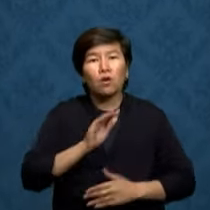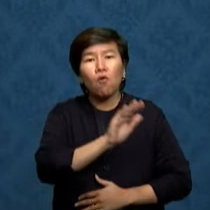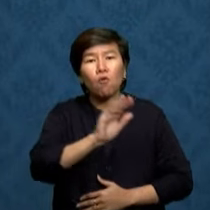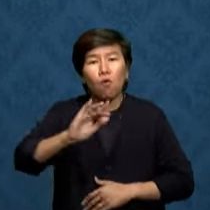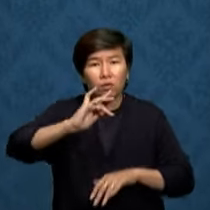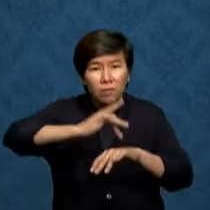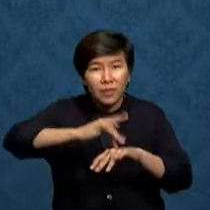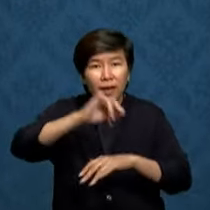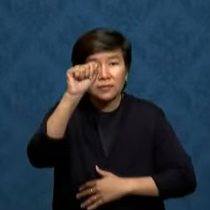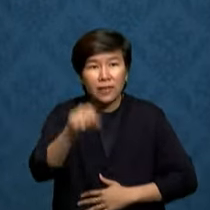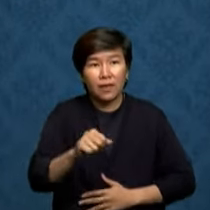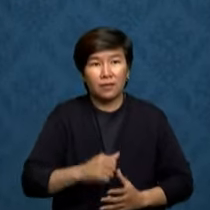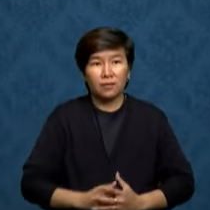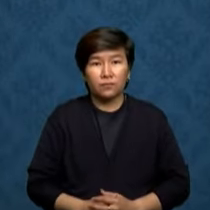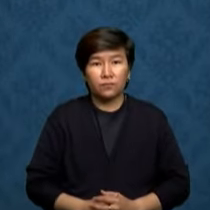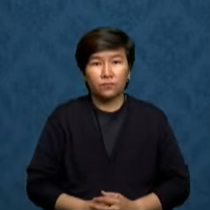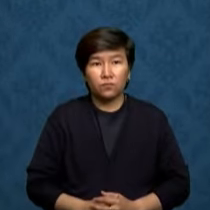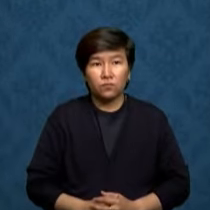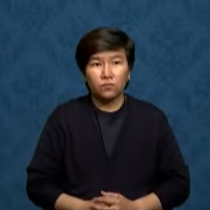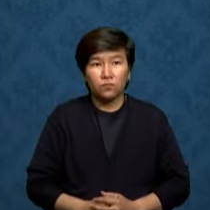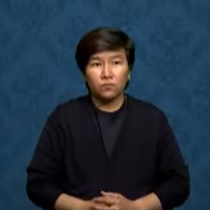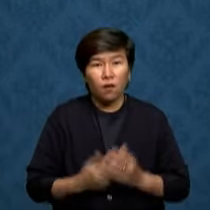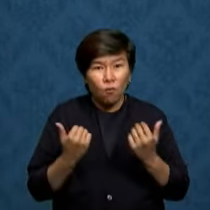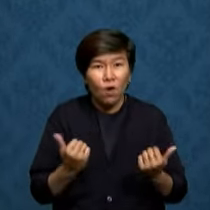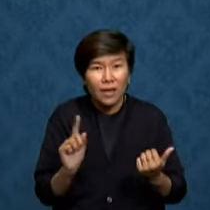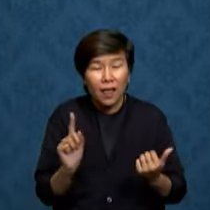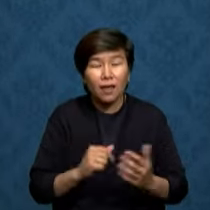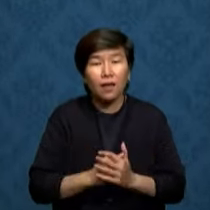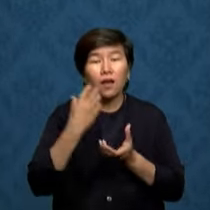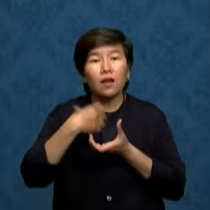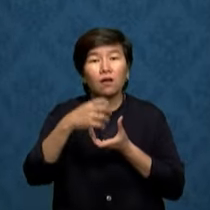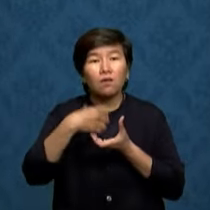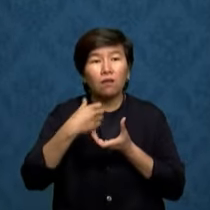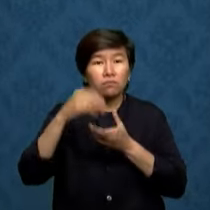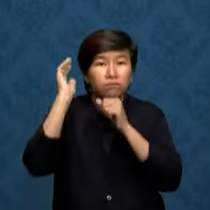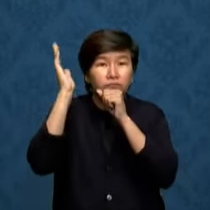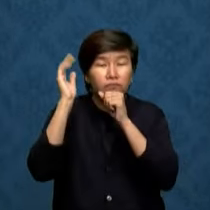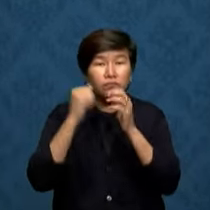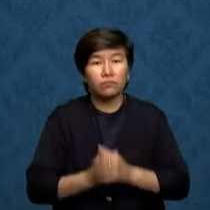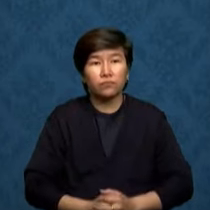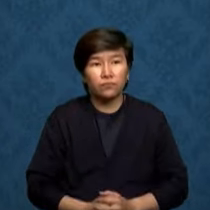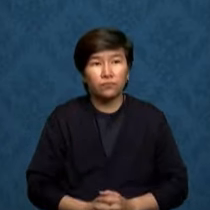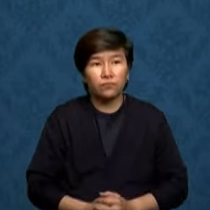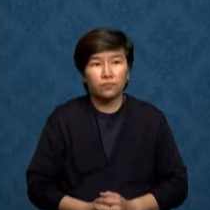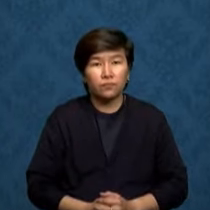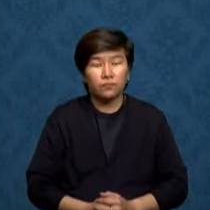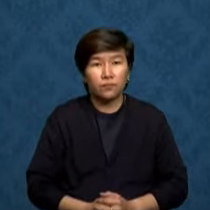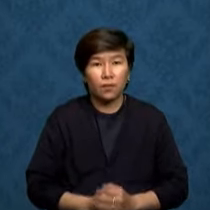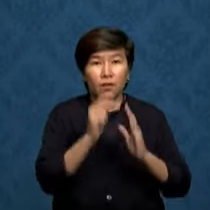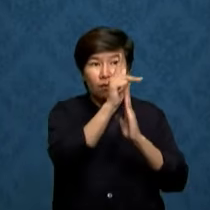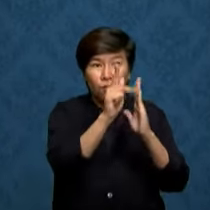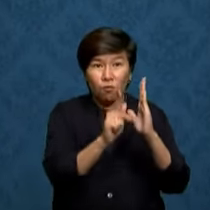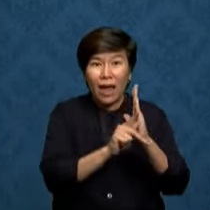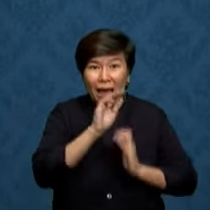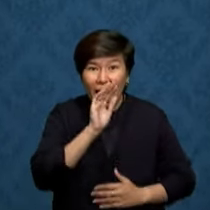แต่บางเรื่องเนี่ยวันนี้ที่ผมบอกท่านประธานนะครับว่าวันนี้เนี่ยกเนี่ยกฎหมายยัง